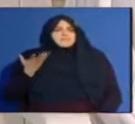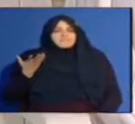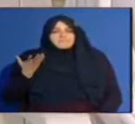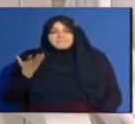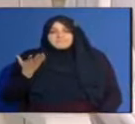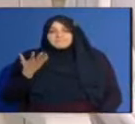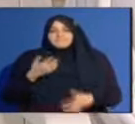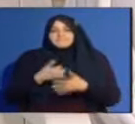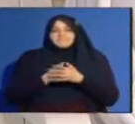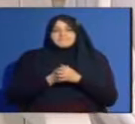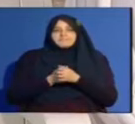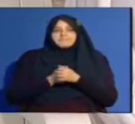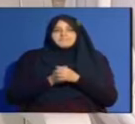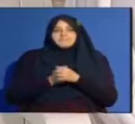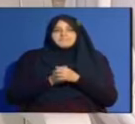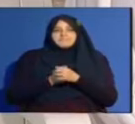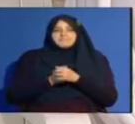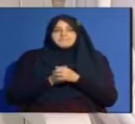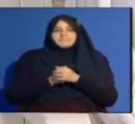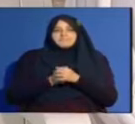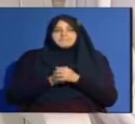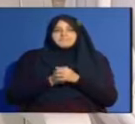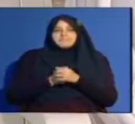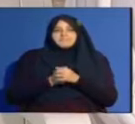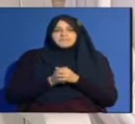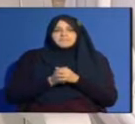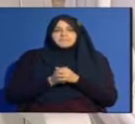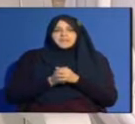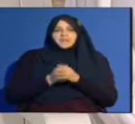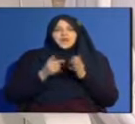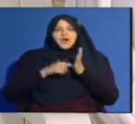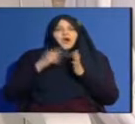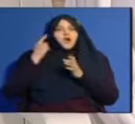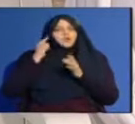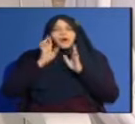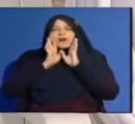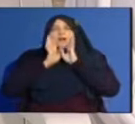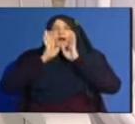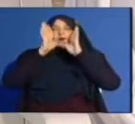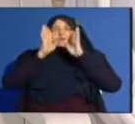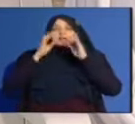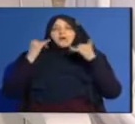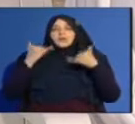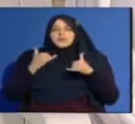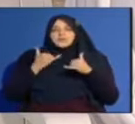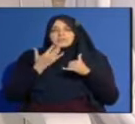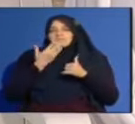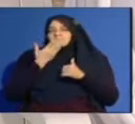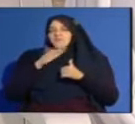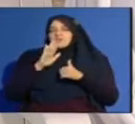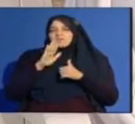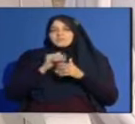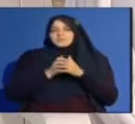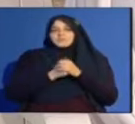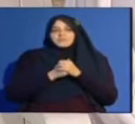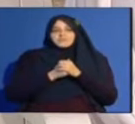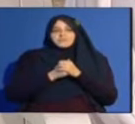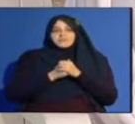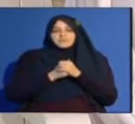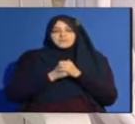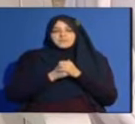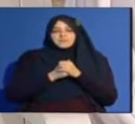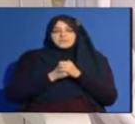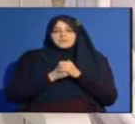قدرنا الله ان نرجعهم ربي وطلع. ربي معكم يعني يسمع الاذان في بلاده احسن. انا راه صعيبه باش يكذب عليك واحد يقول لك ولدي يعني 100%